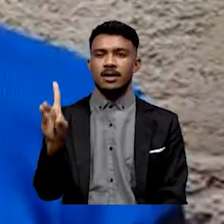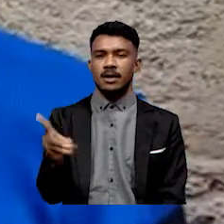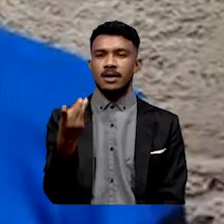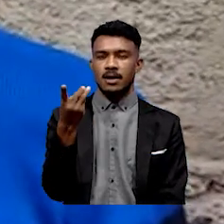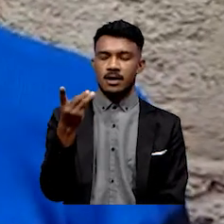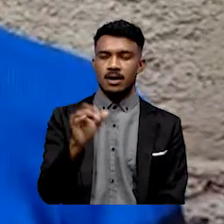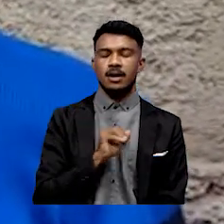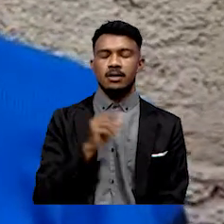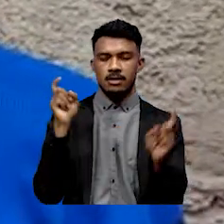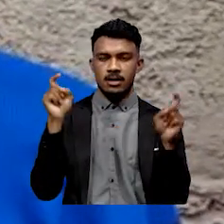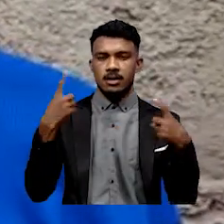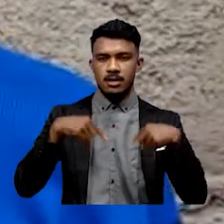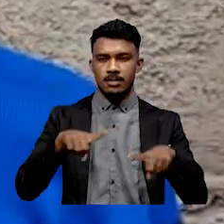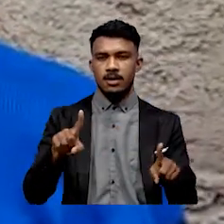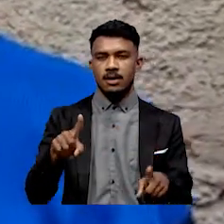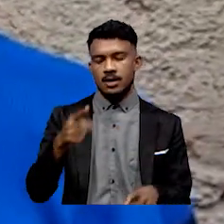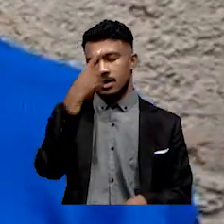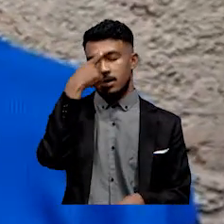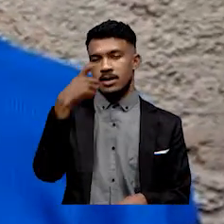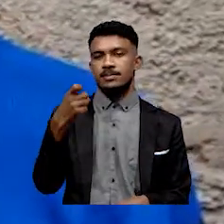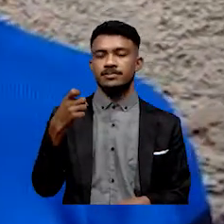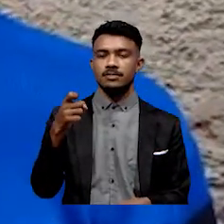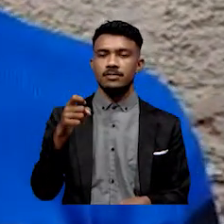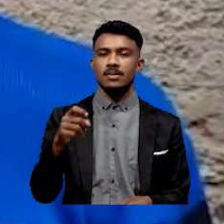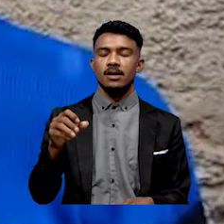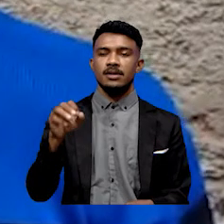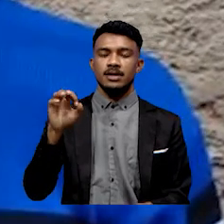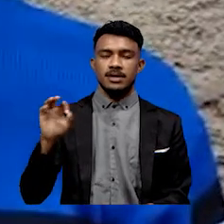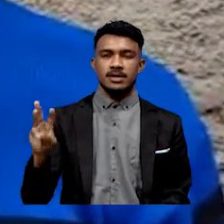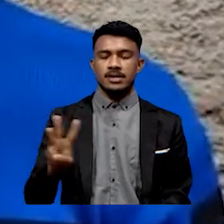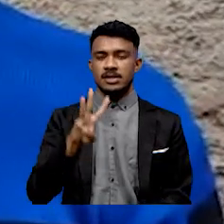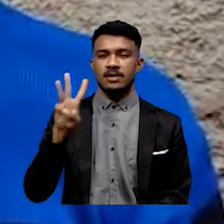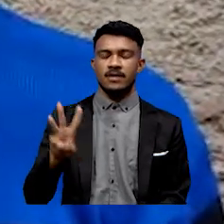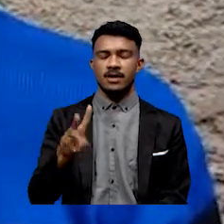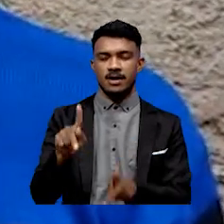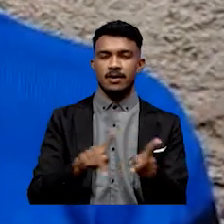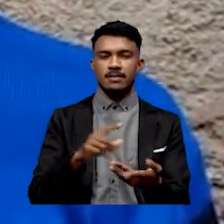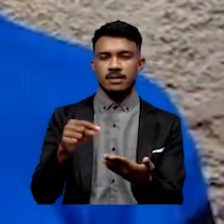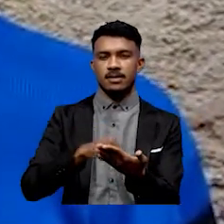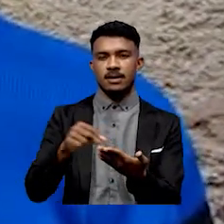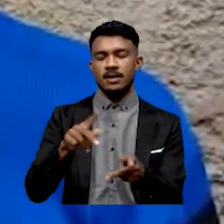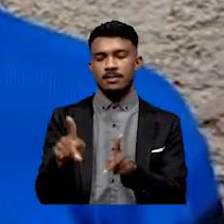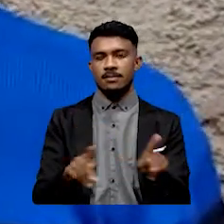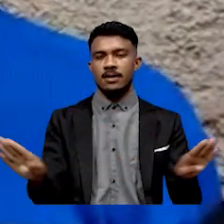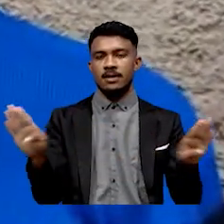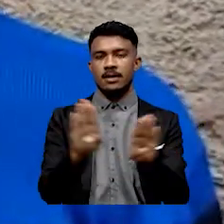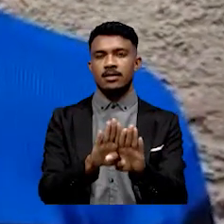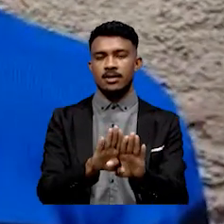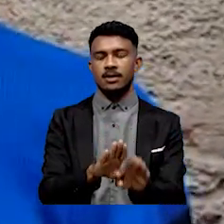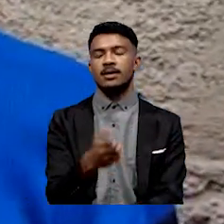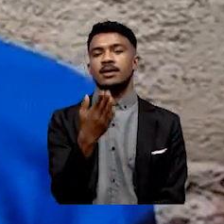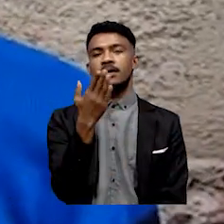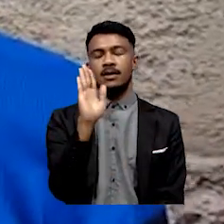ema asina, asinatura diploma, ema takaona. Nebe, hau nia dia fo